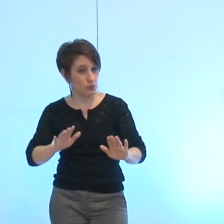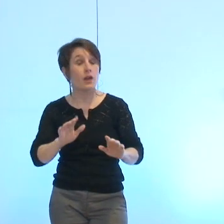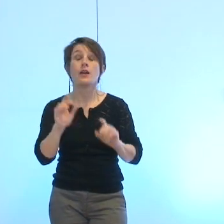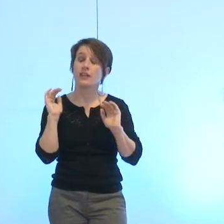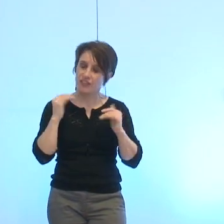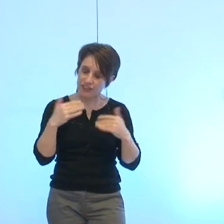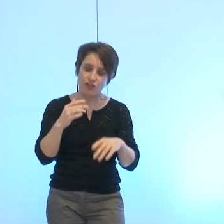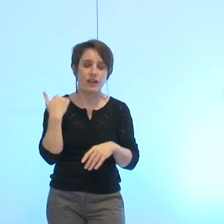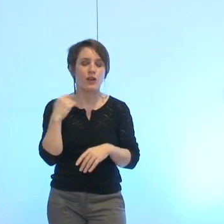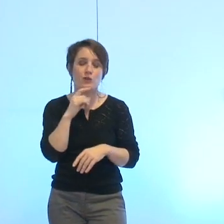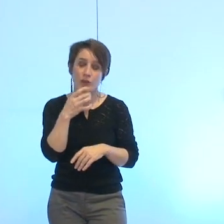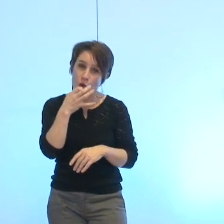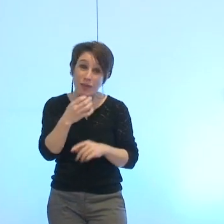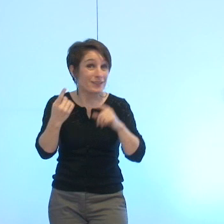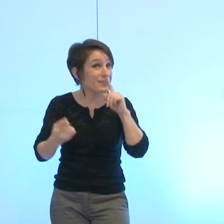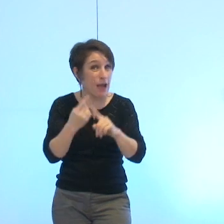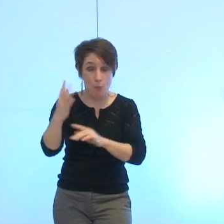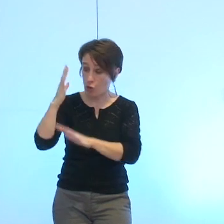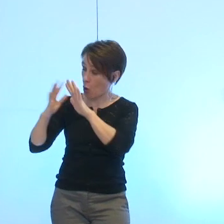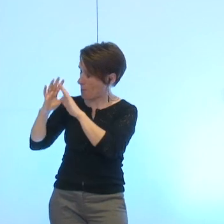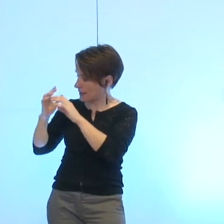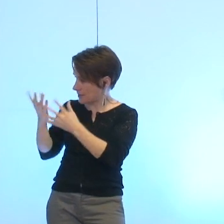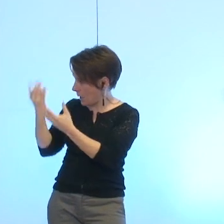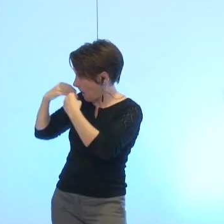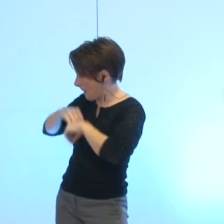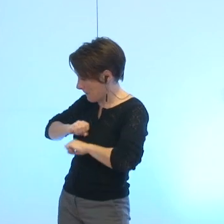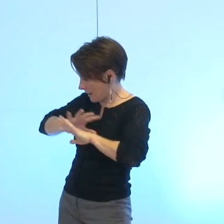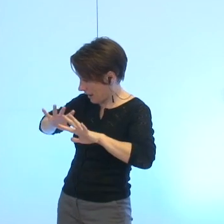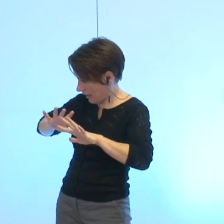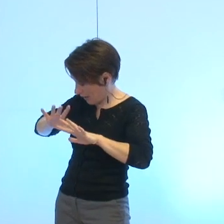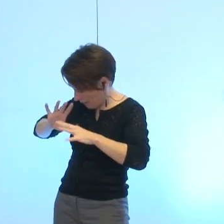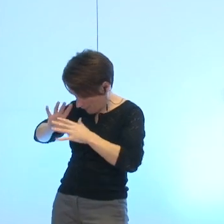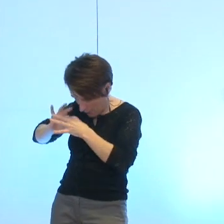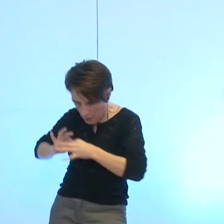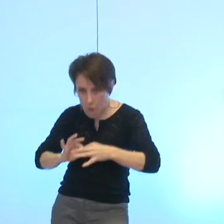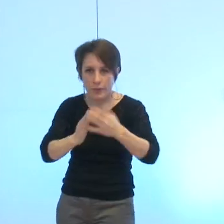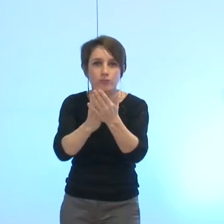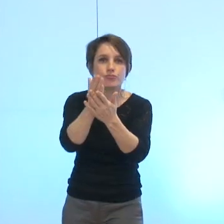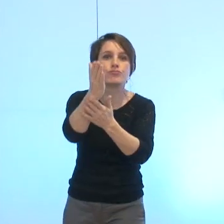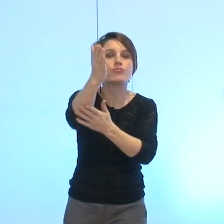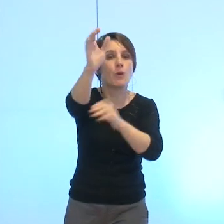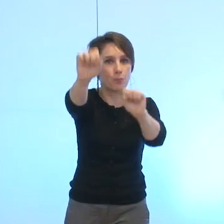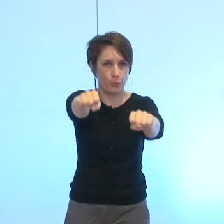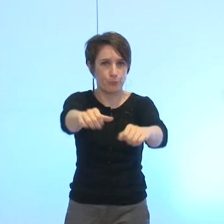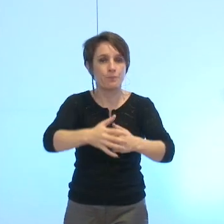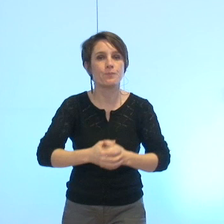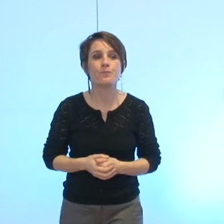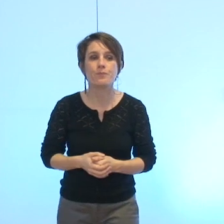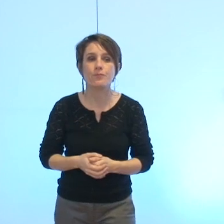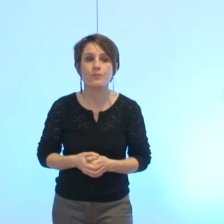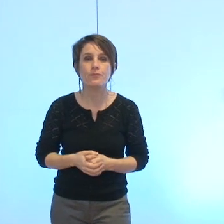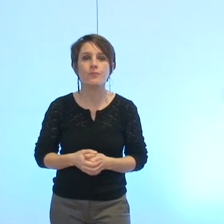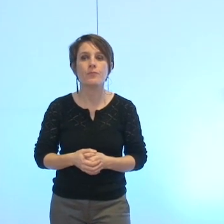vient pour savoir où l'on va et cela prend toute sa signification quand on porte la